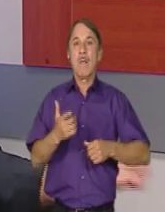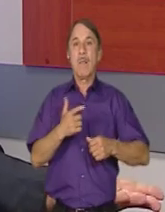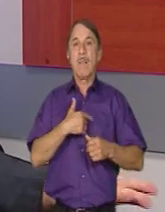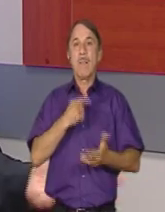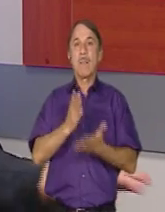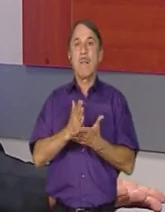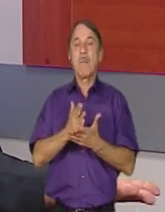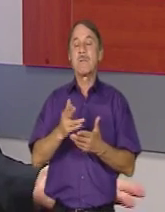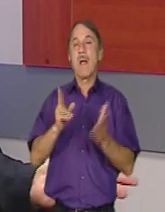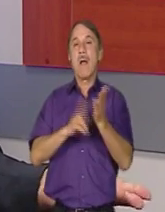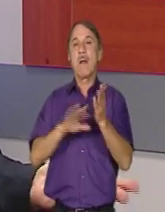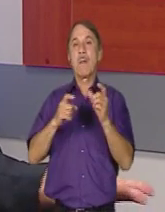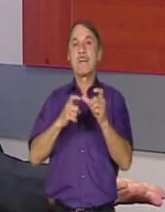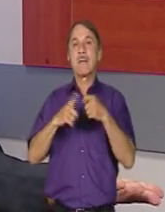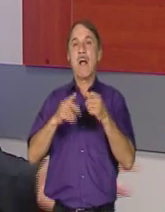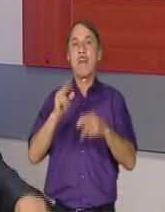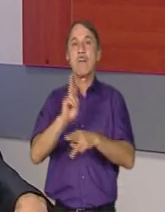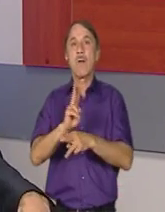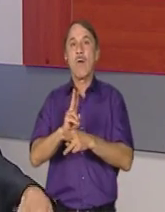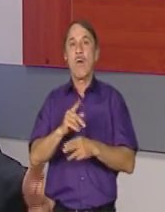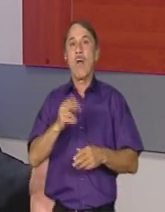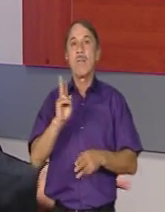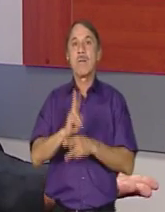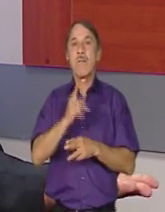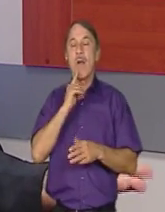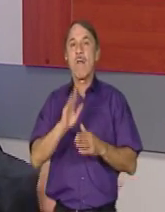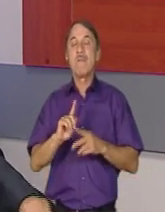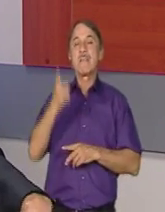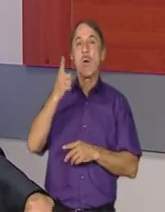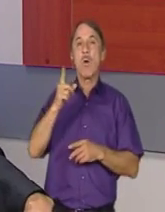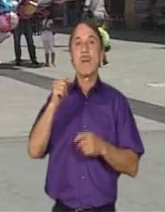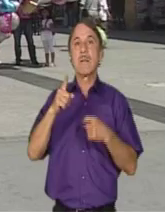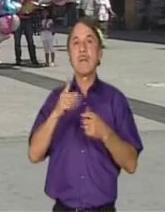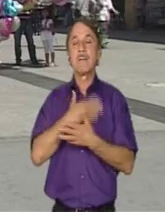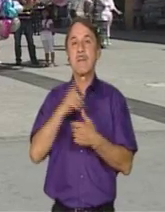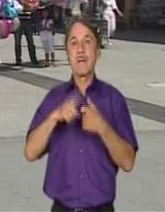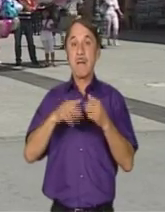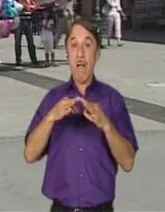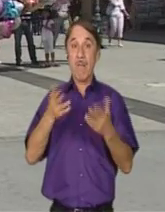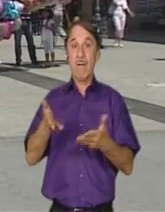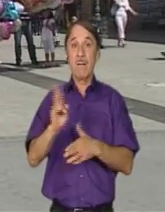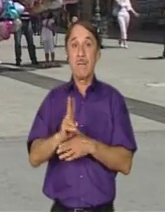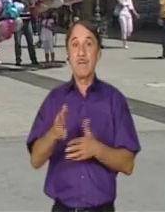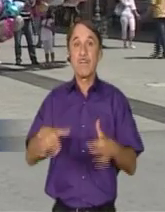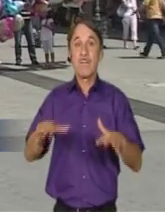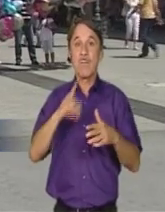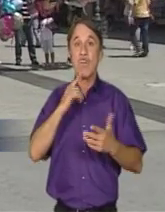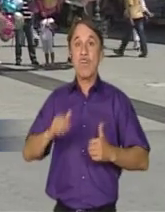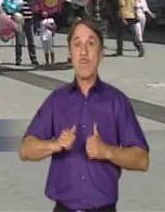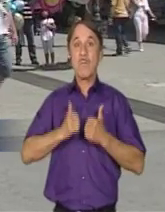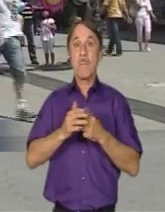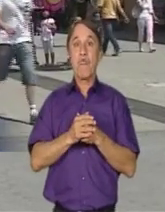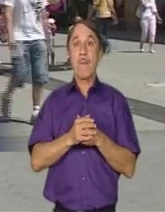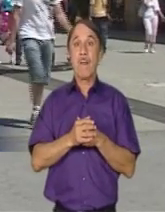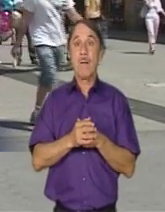I nebeski narod, nebeska država, nebeska Srbija je zemlja visokog rizika. Satira je i svojevrstan dokument vremena u